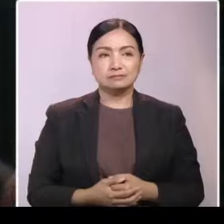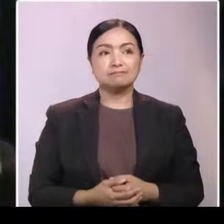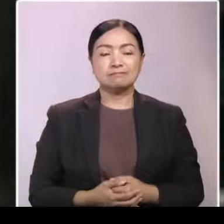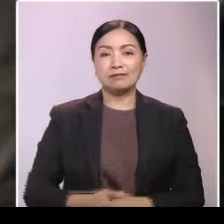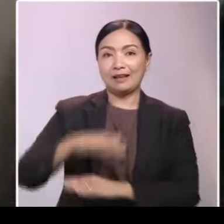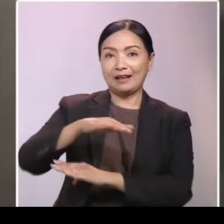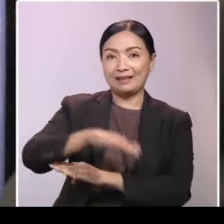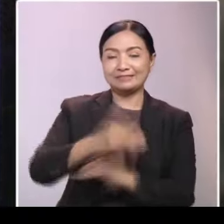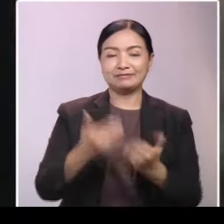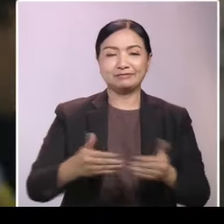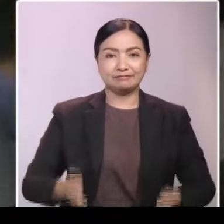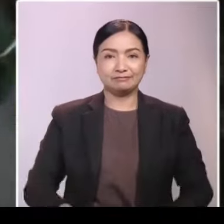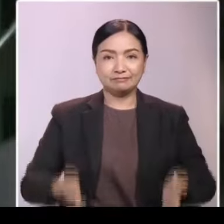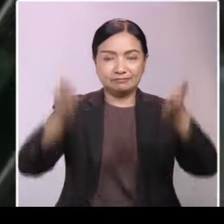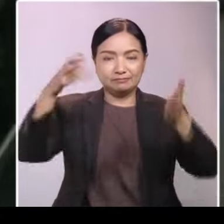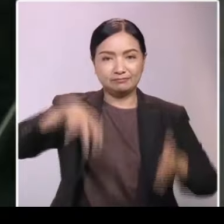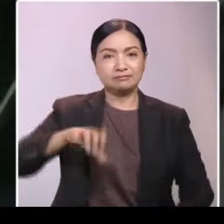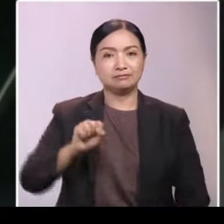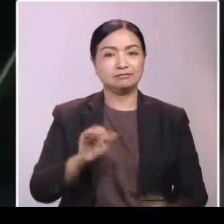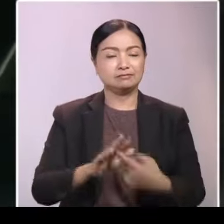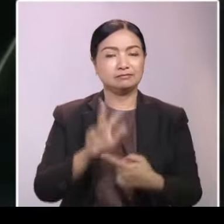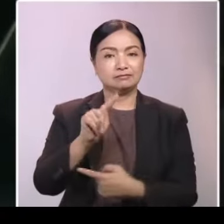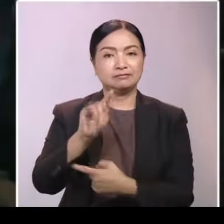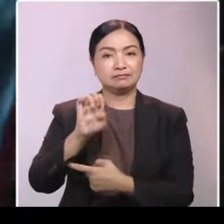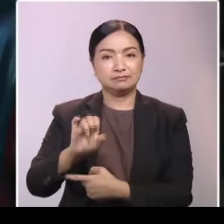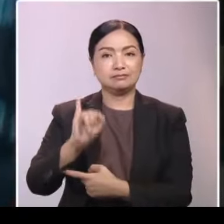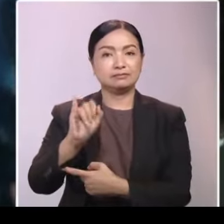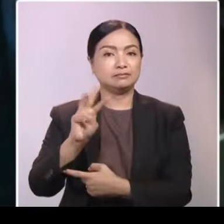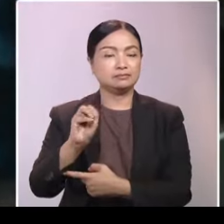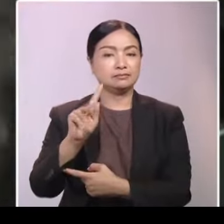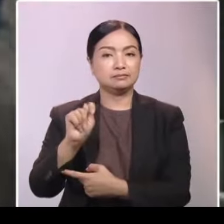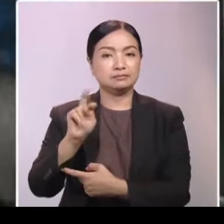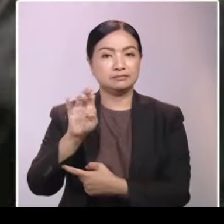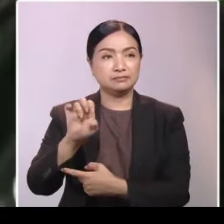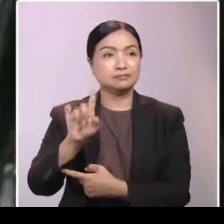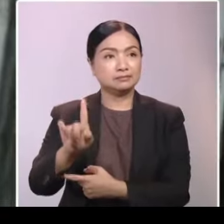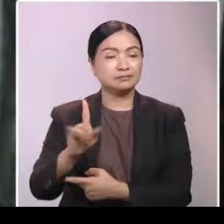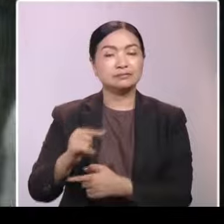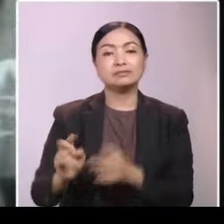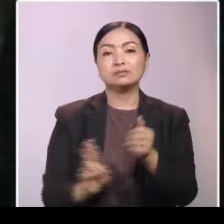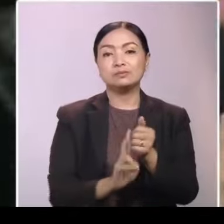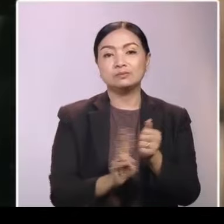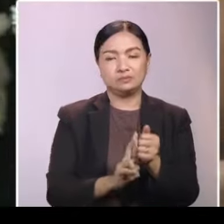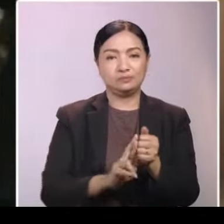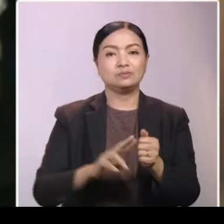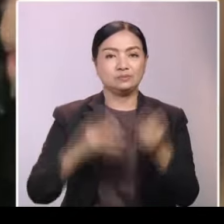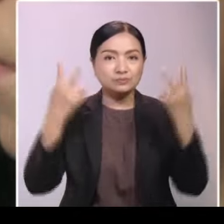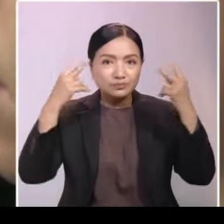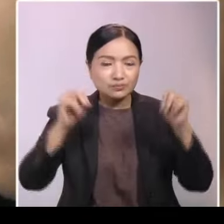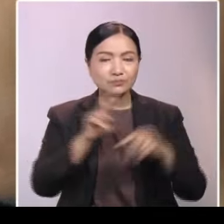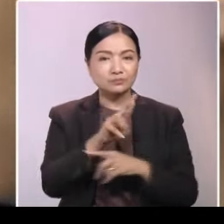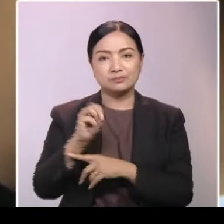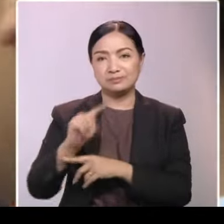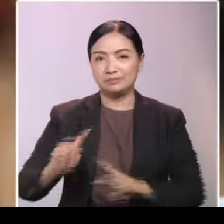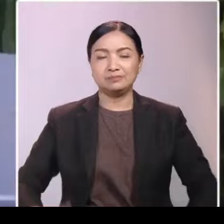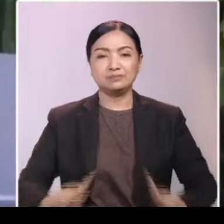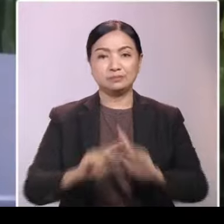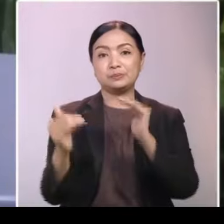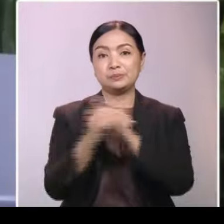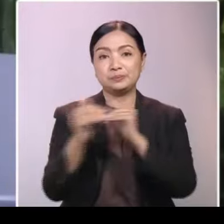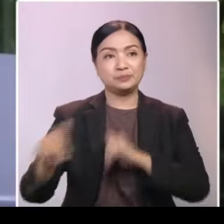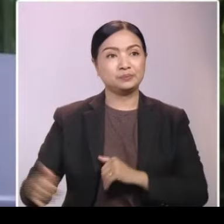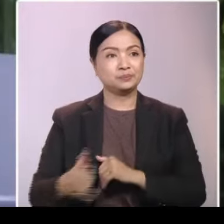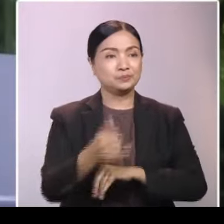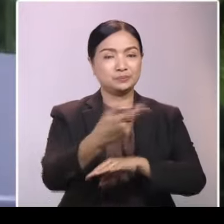ซึ่งในช่วงบ่ายวันนี้ครับที่ตึกสันติไมตรีครับทำเนียบรัฐบาลนายสุริยะจึงรุ่งเรืองกิจรักษาการรองนายกรัฐมนตรีและรัฐมนตรีว่าการกระทรวงคมนา